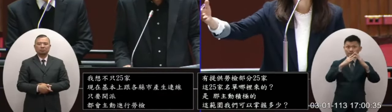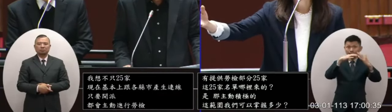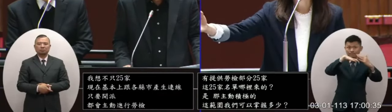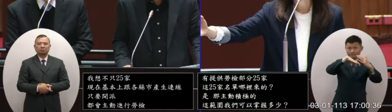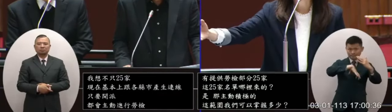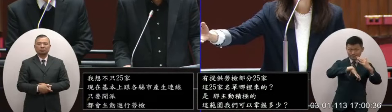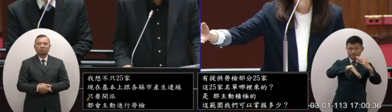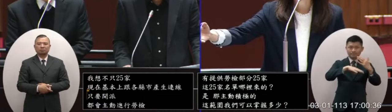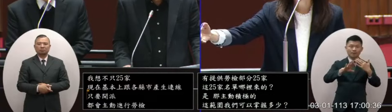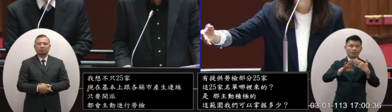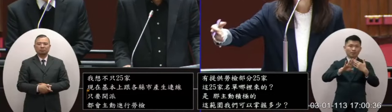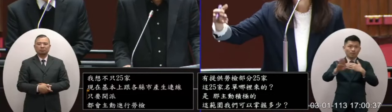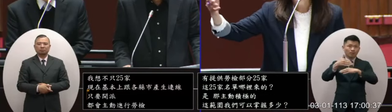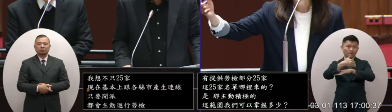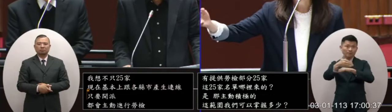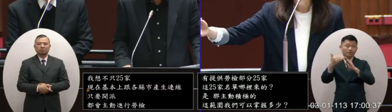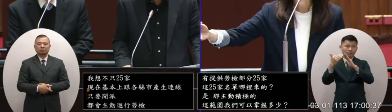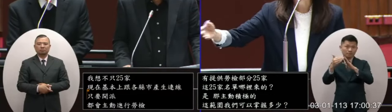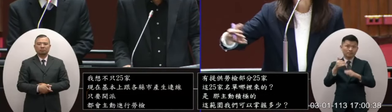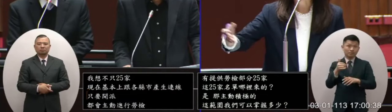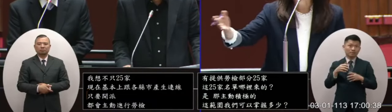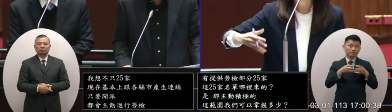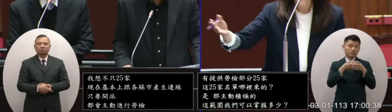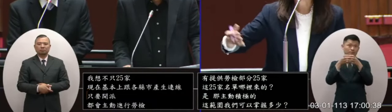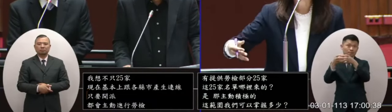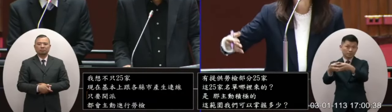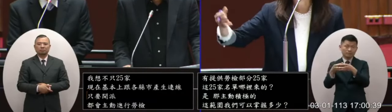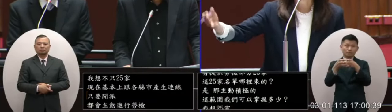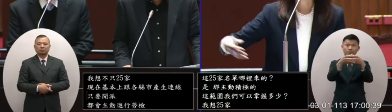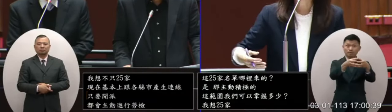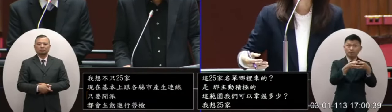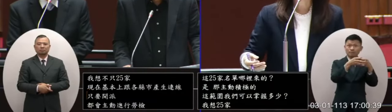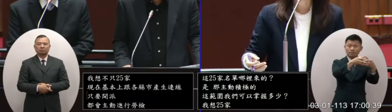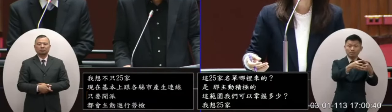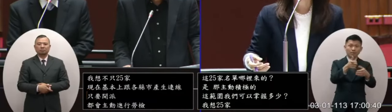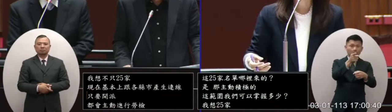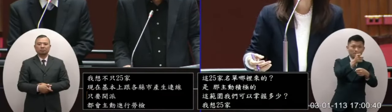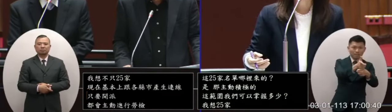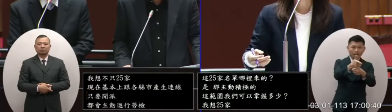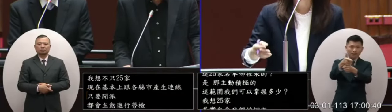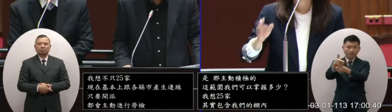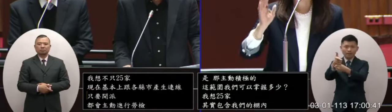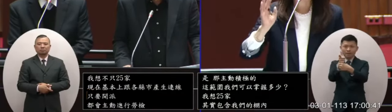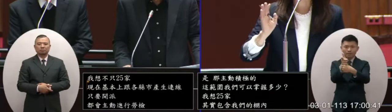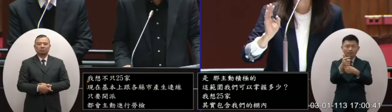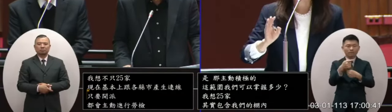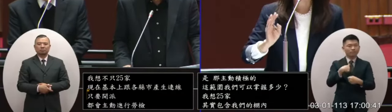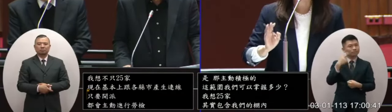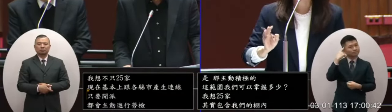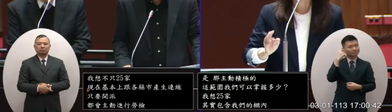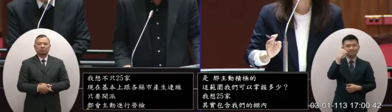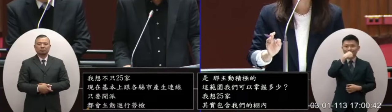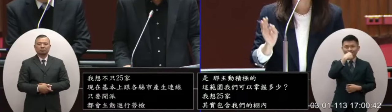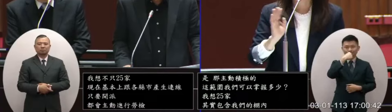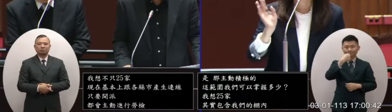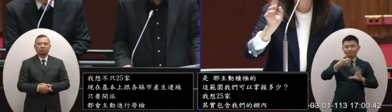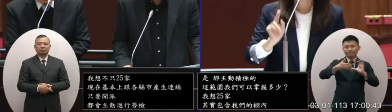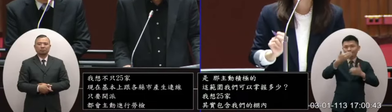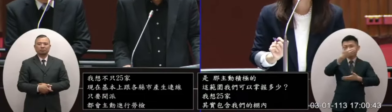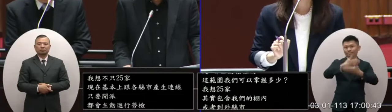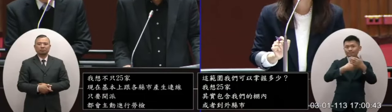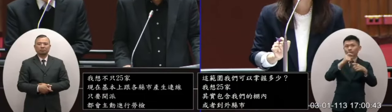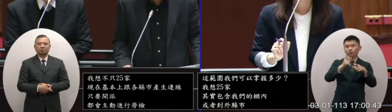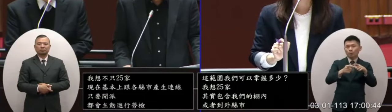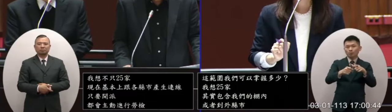者是我们到了外县市。到了其他的乡镇市去取景的时候，其实我相信我们台湾的影视公司绝对